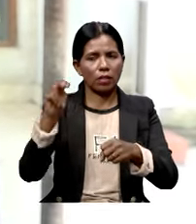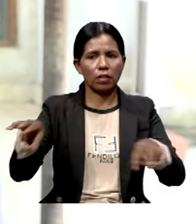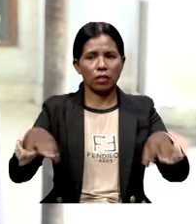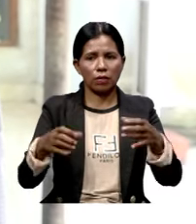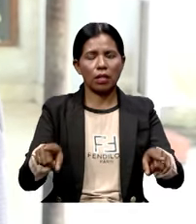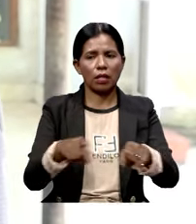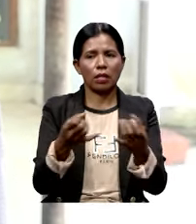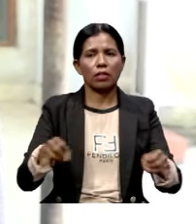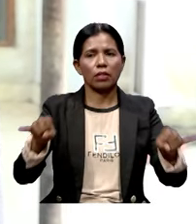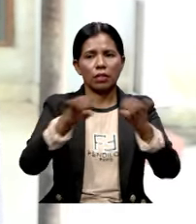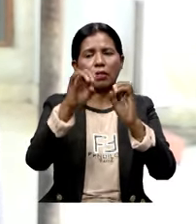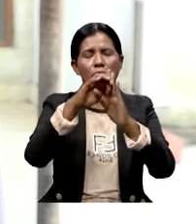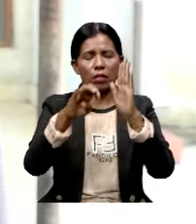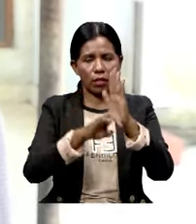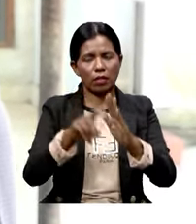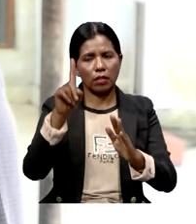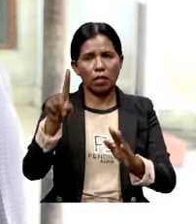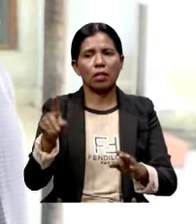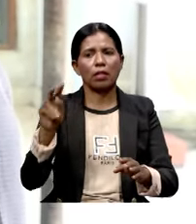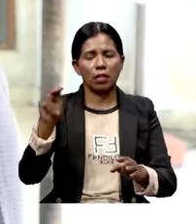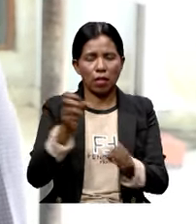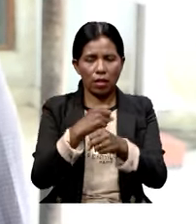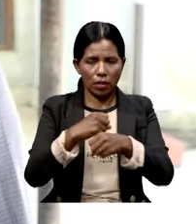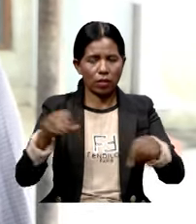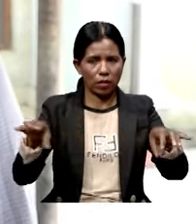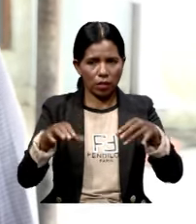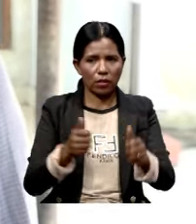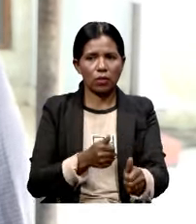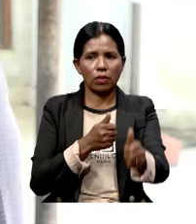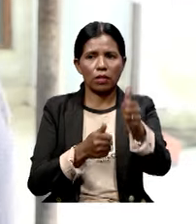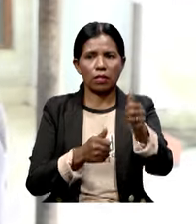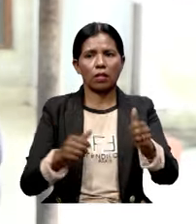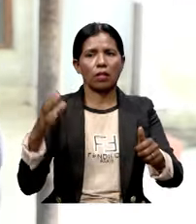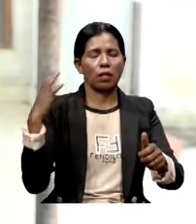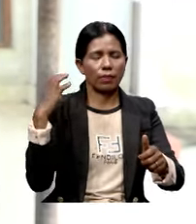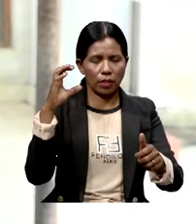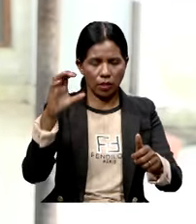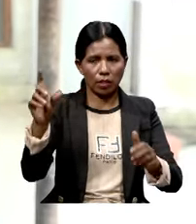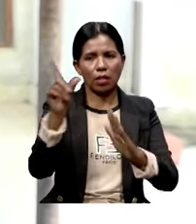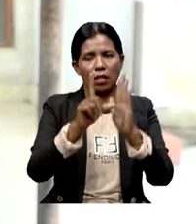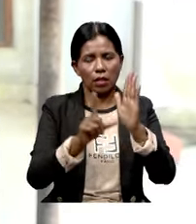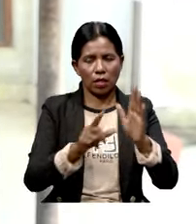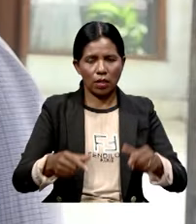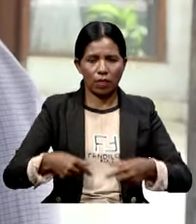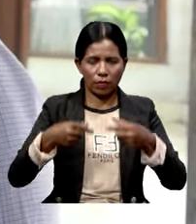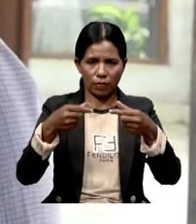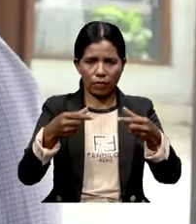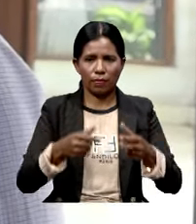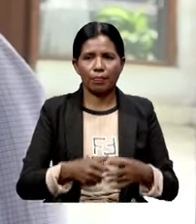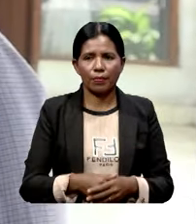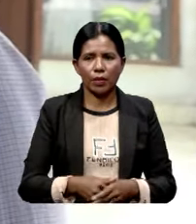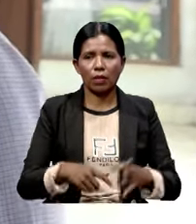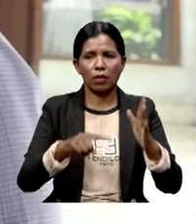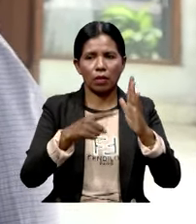insu estado ida ni halo ninia servisu tuir ninia kompetensia ne bema ka lei foba